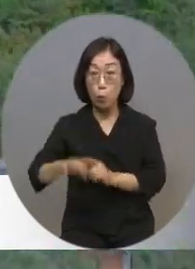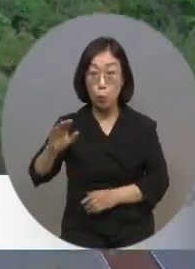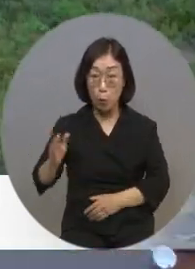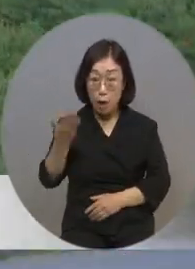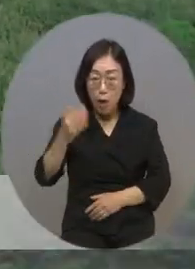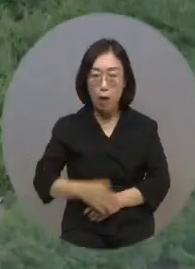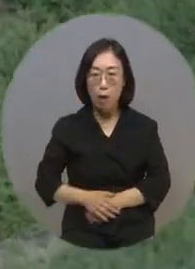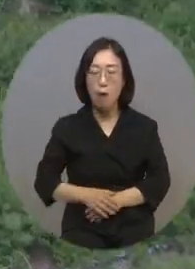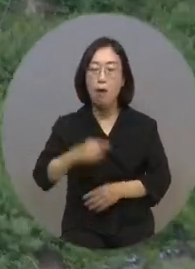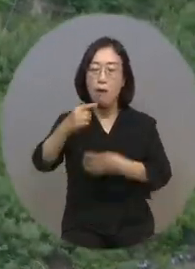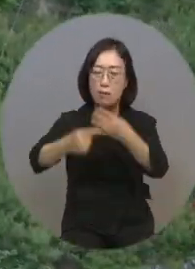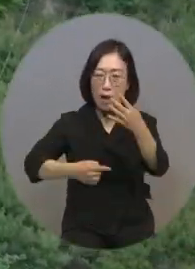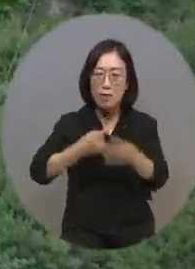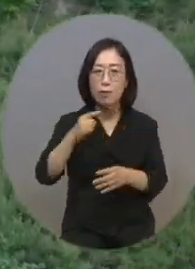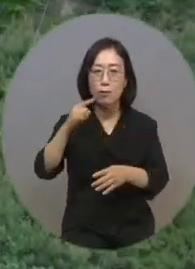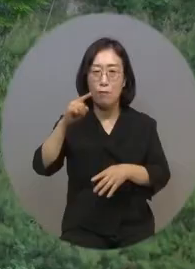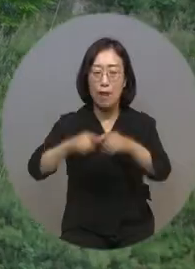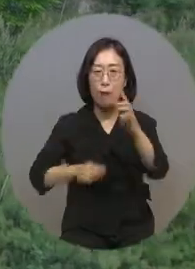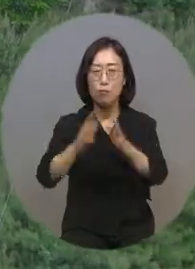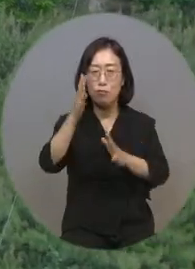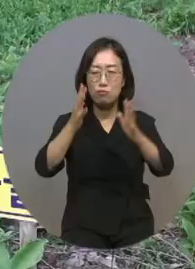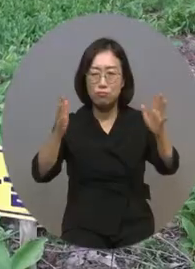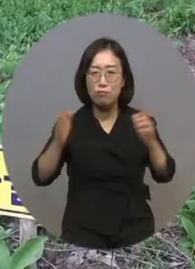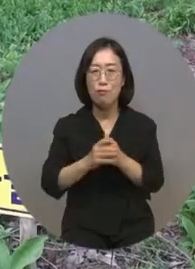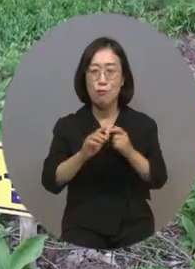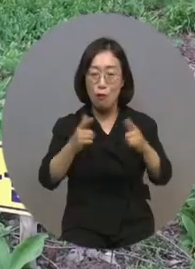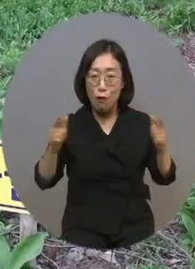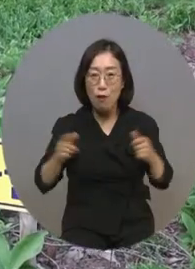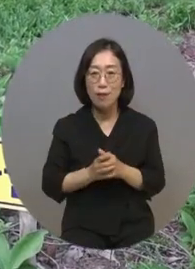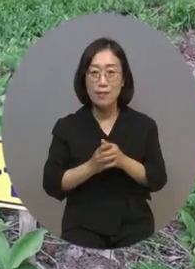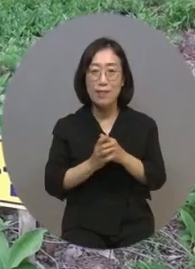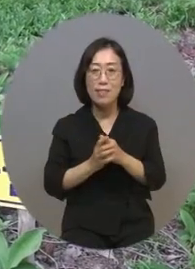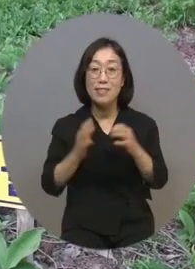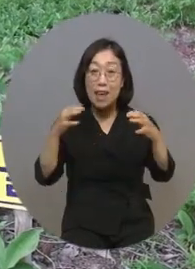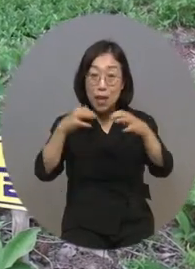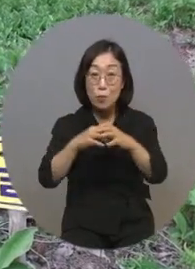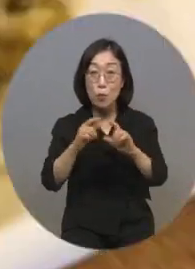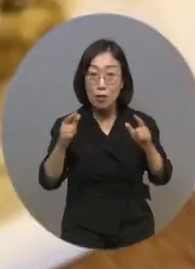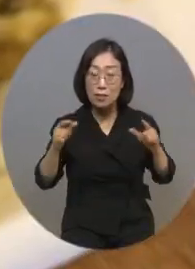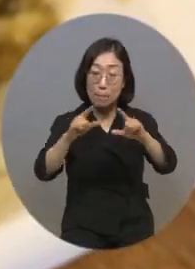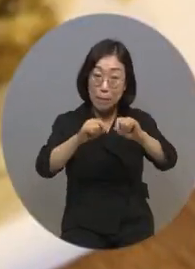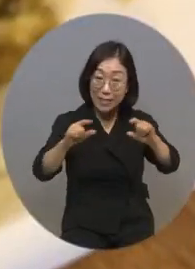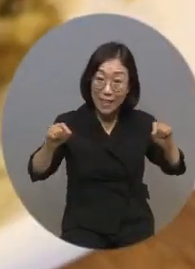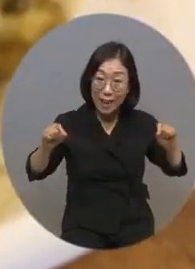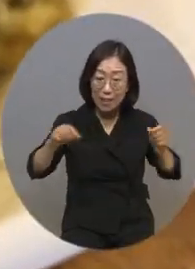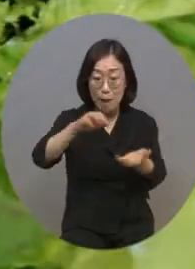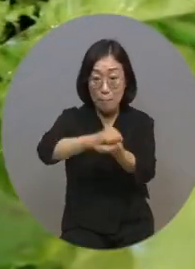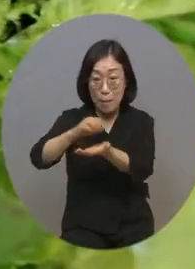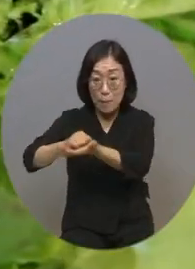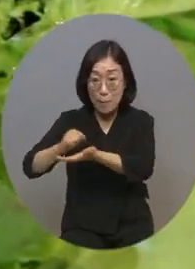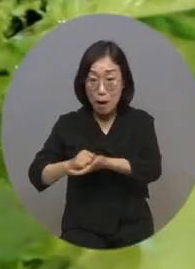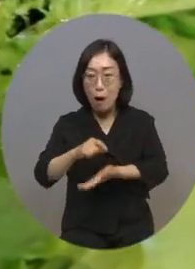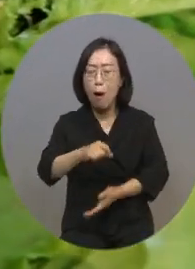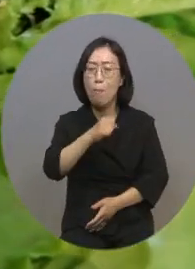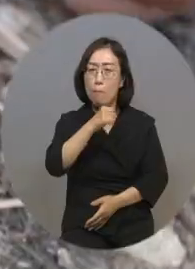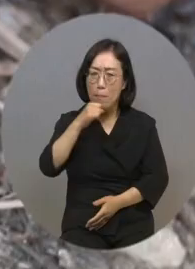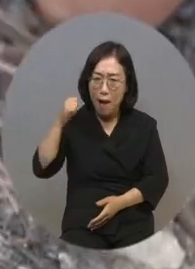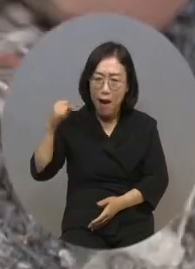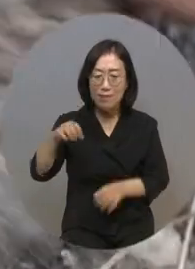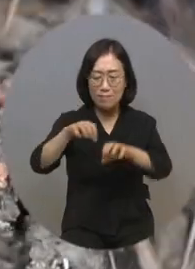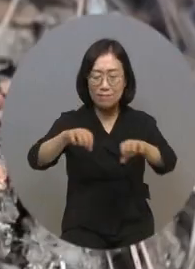푸른 상록수 숲 속에서 직접 채취한 각종 채소들로 짜여진 건강식 자연식단을 꼽을 수